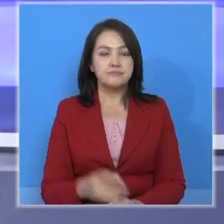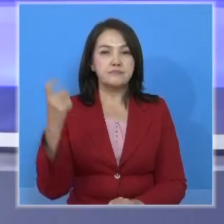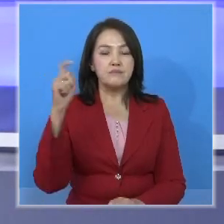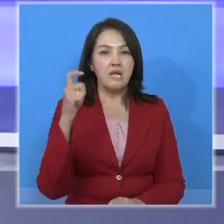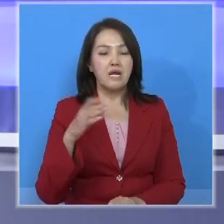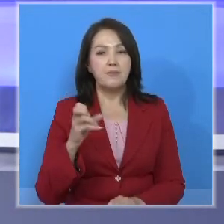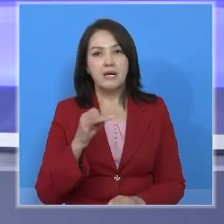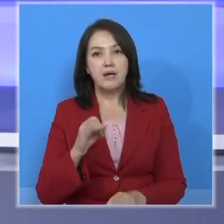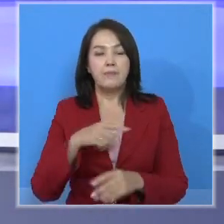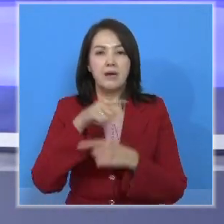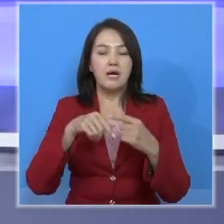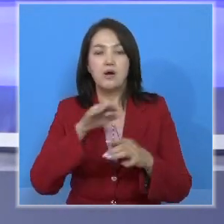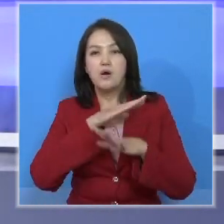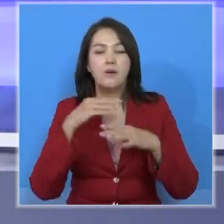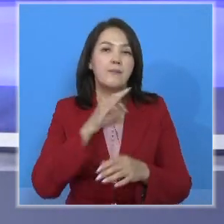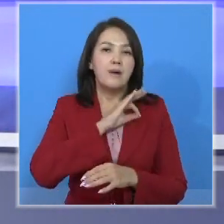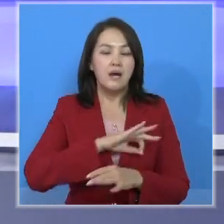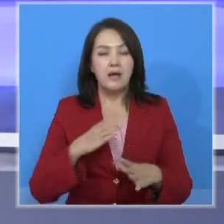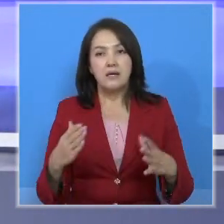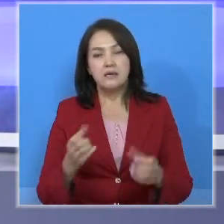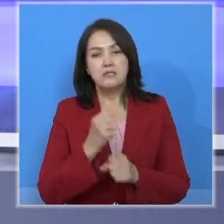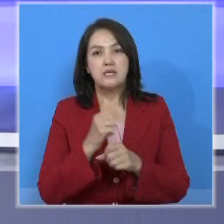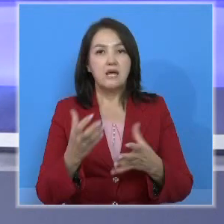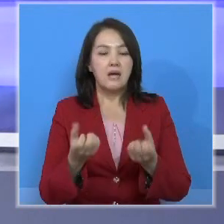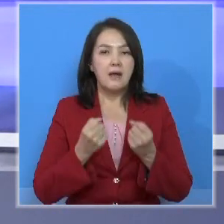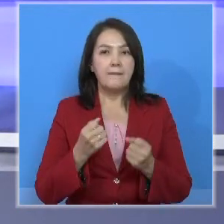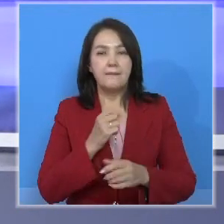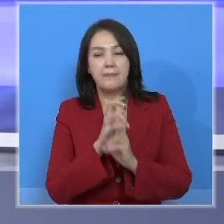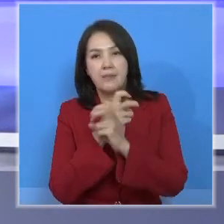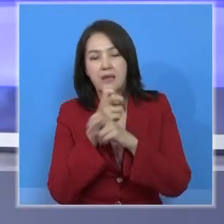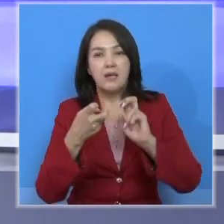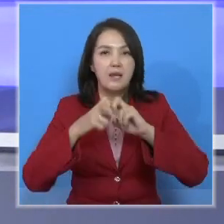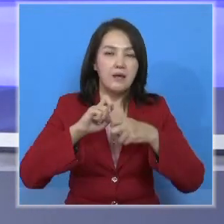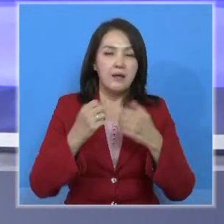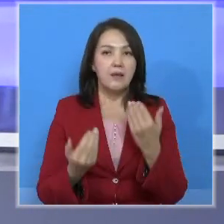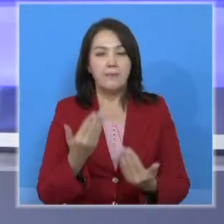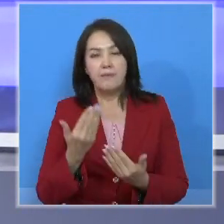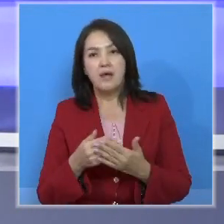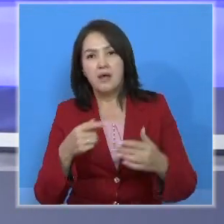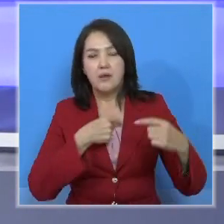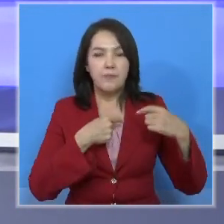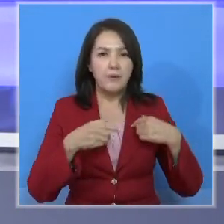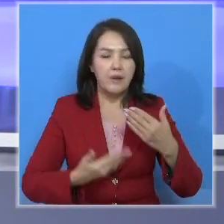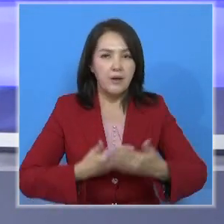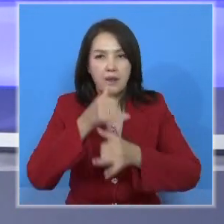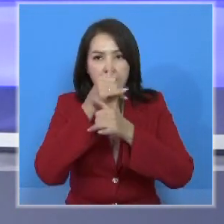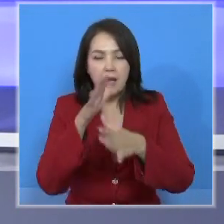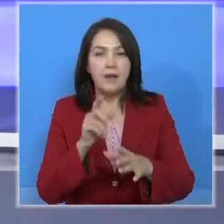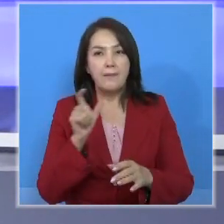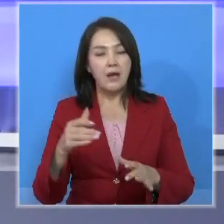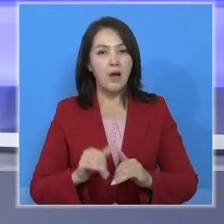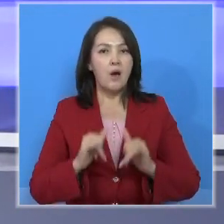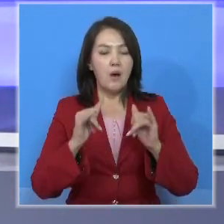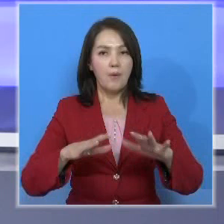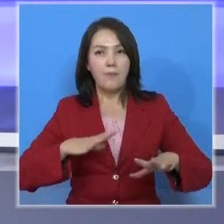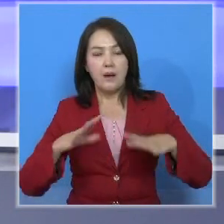Kırımtaulık kasıpker köpke paydası tiyer isti kolga aldı. Ol tirek kıymıl aparatı buzulgan, emese jarakattan son jüre almay kalan jandarga arnalgan